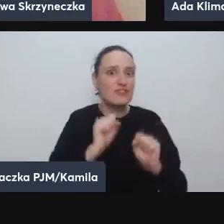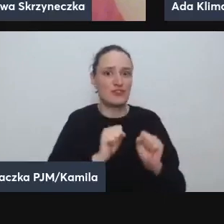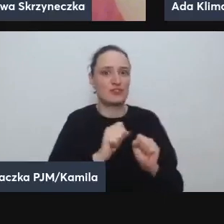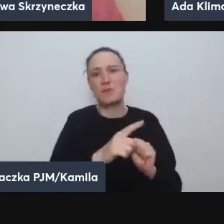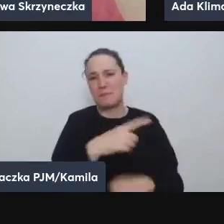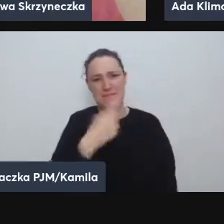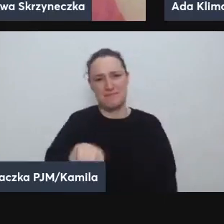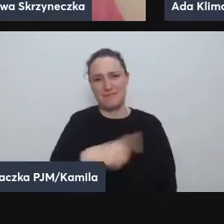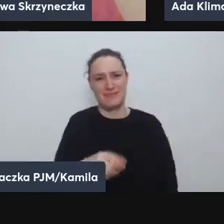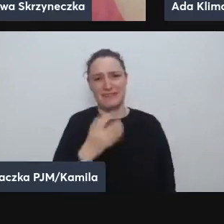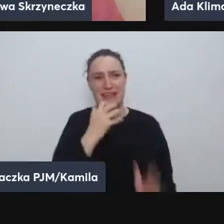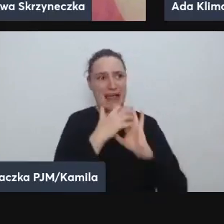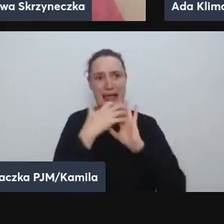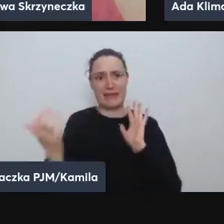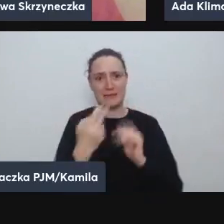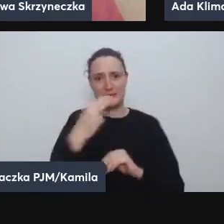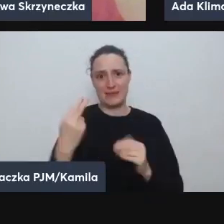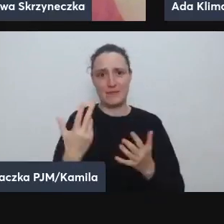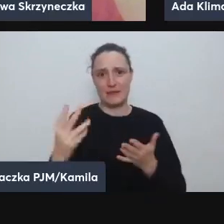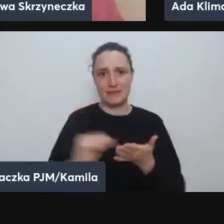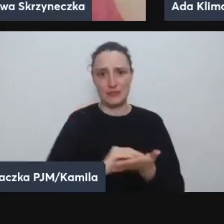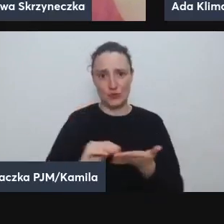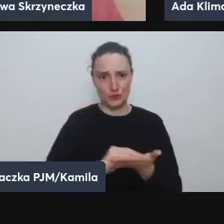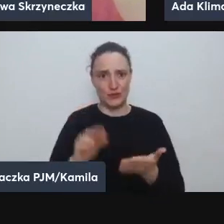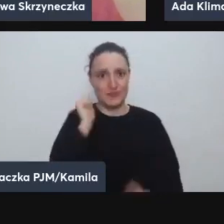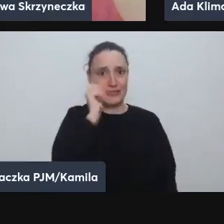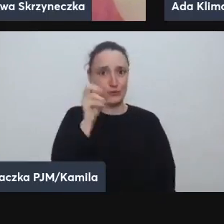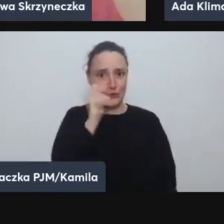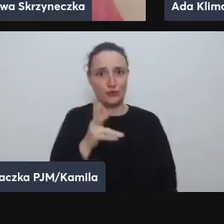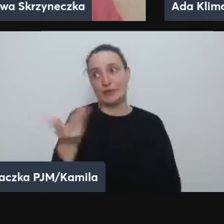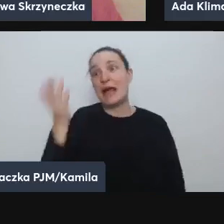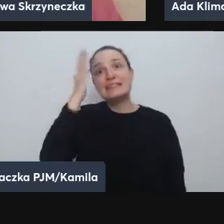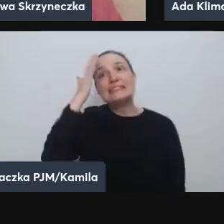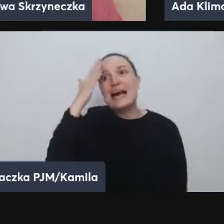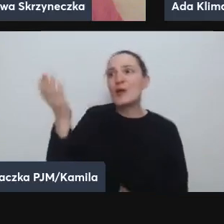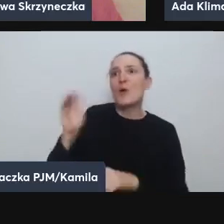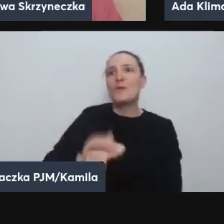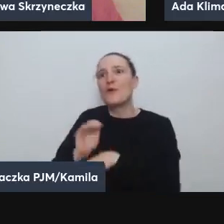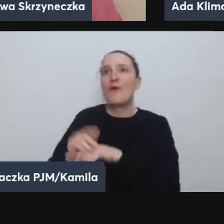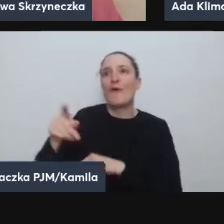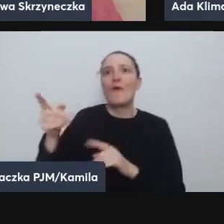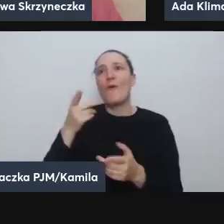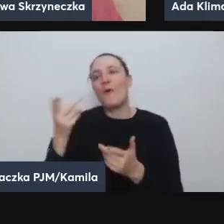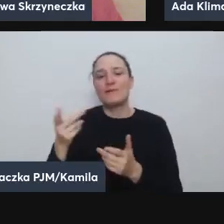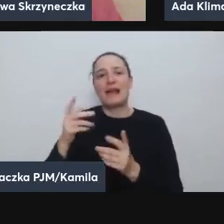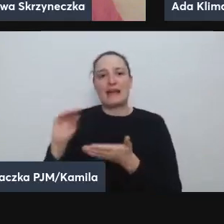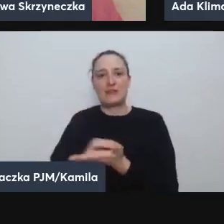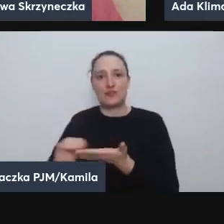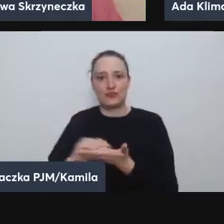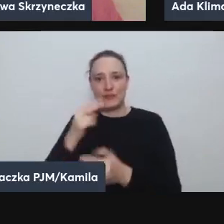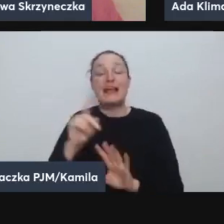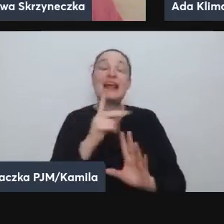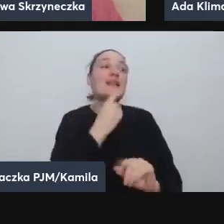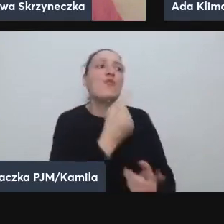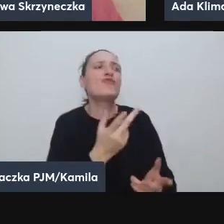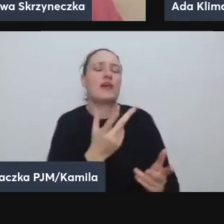gada o miesiączce jakoś dużo, nie? Gdzieś tam ze znajomymi. No nie mówię oczywiście o aktywistkach i tak dalej, tylko